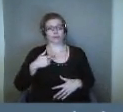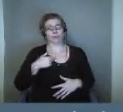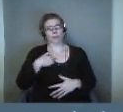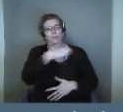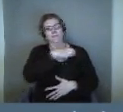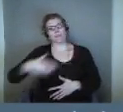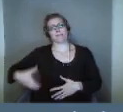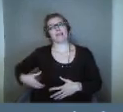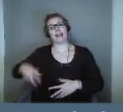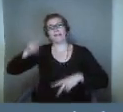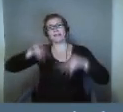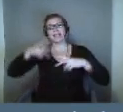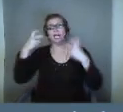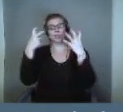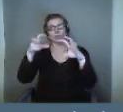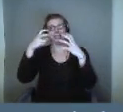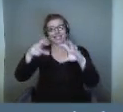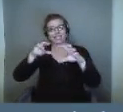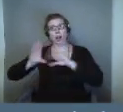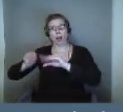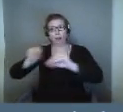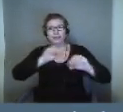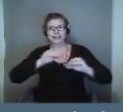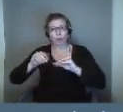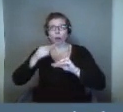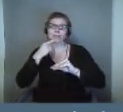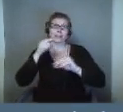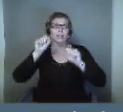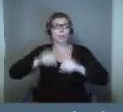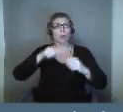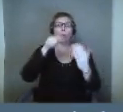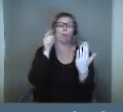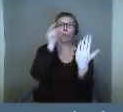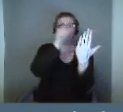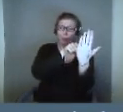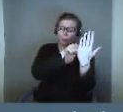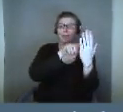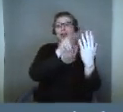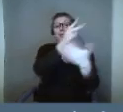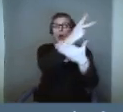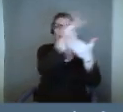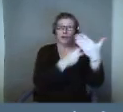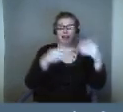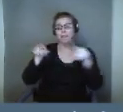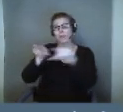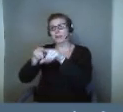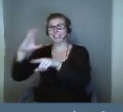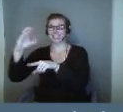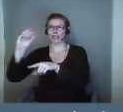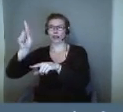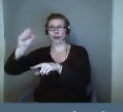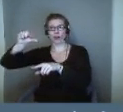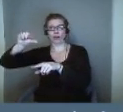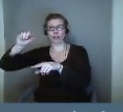Alors pour vous situer, on est entre Angoulême et Cognac, donc ça va parler à tout le monde. Nous, notre commune, moi je suis un des plus jeunes élus